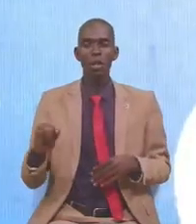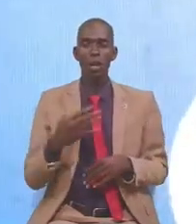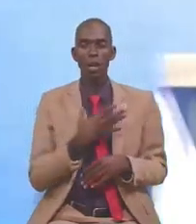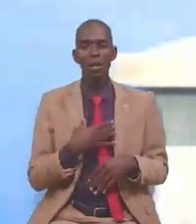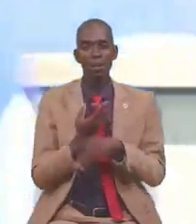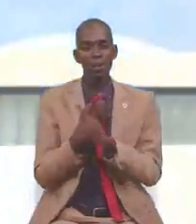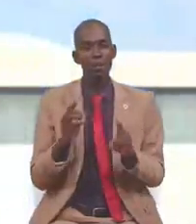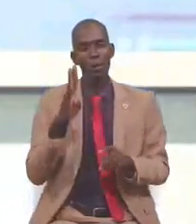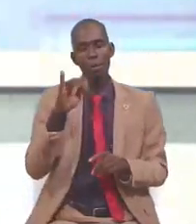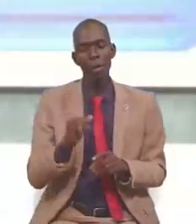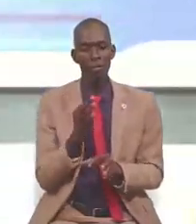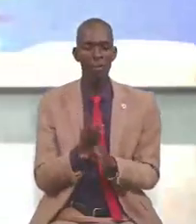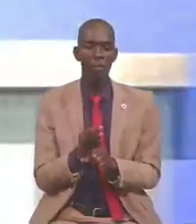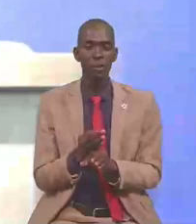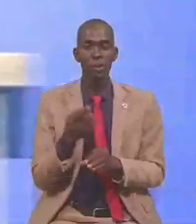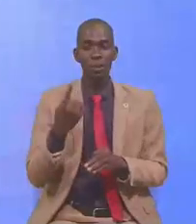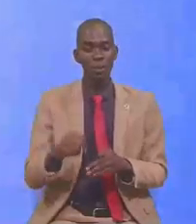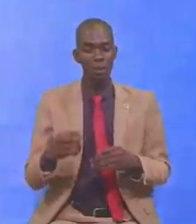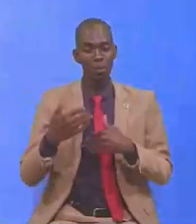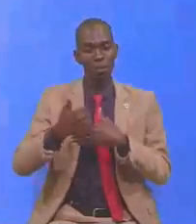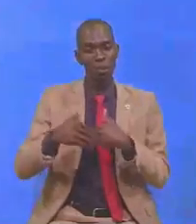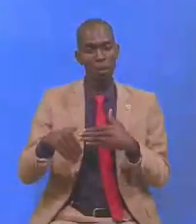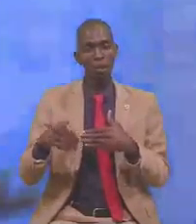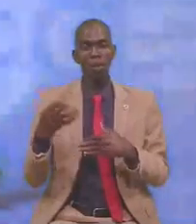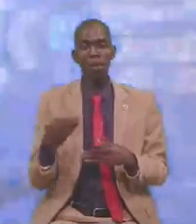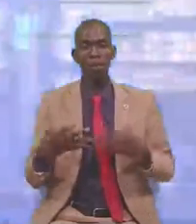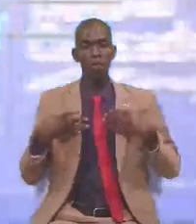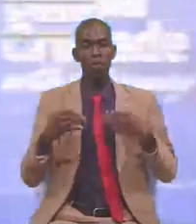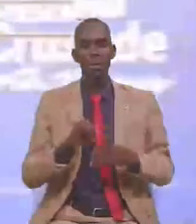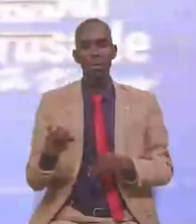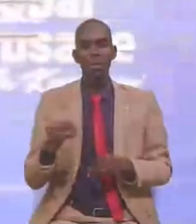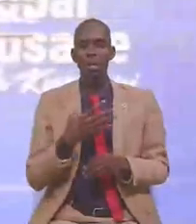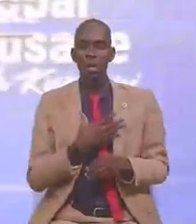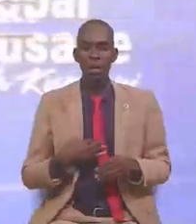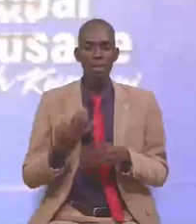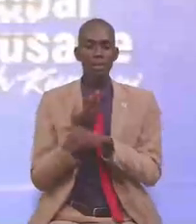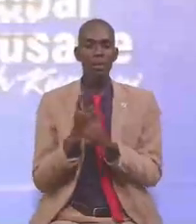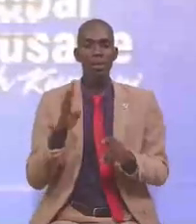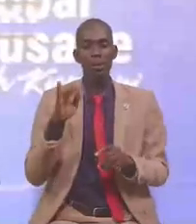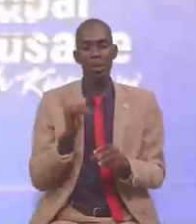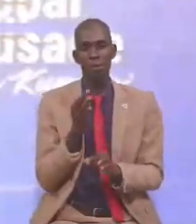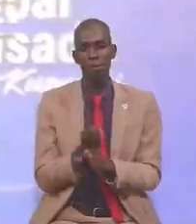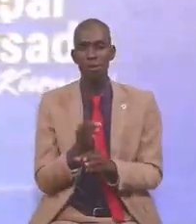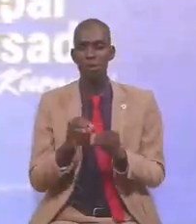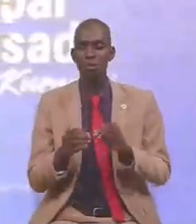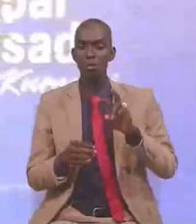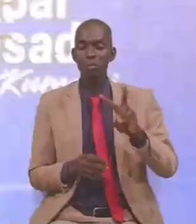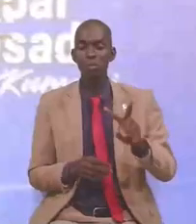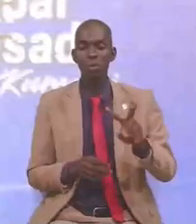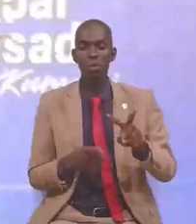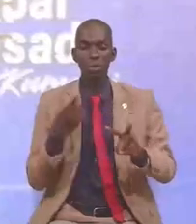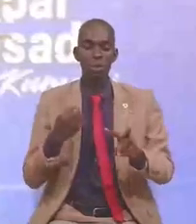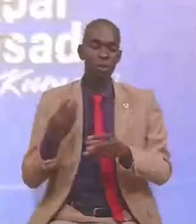la foi. Le pain de guérison et de délivrance par la foi. Deux, c'est le